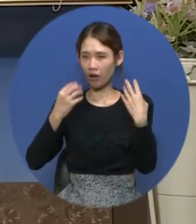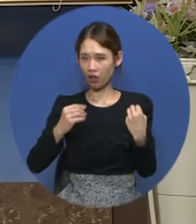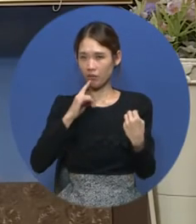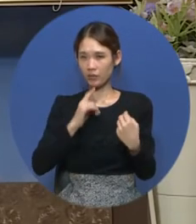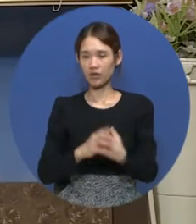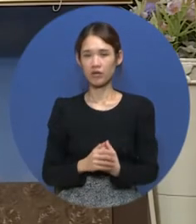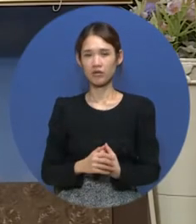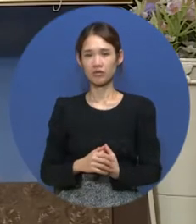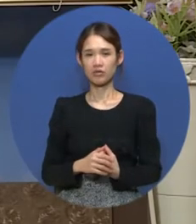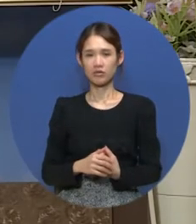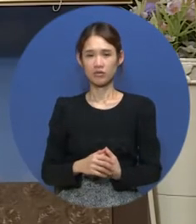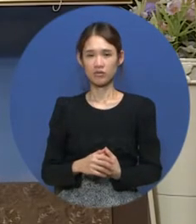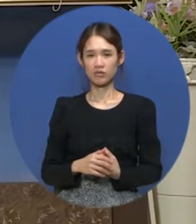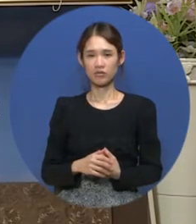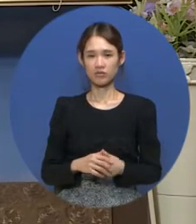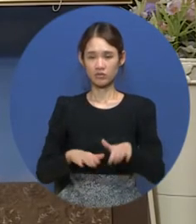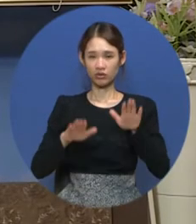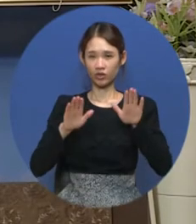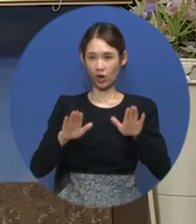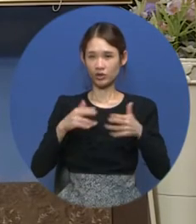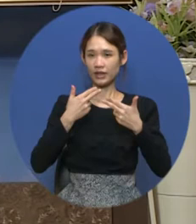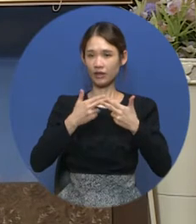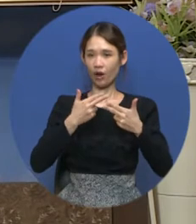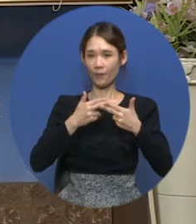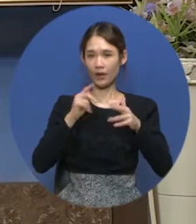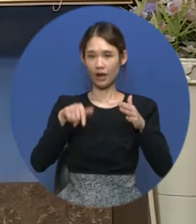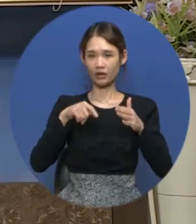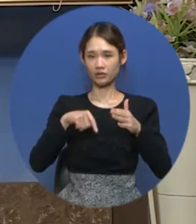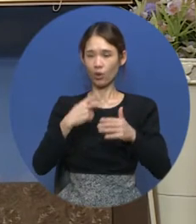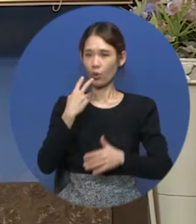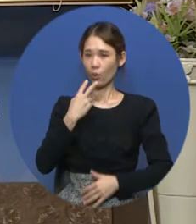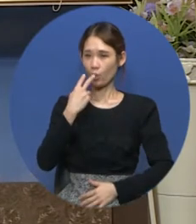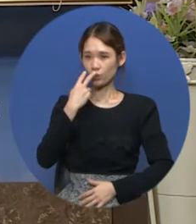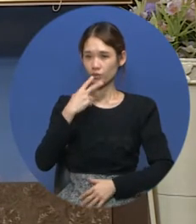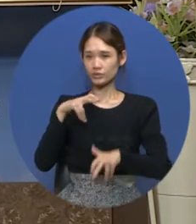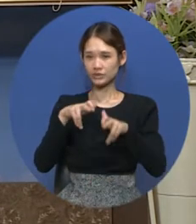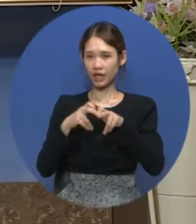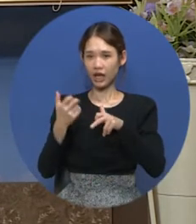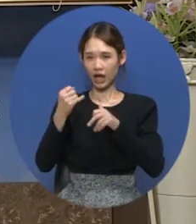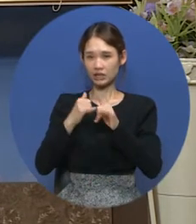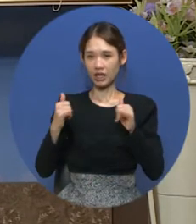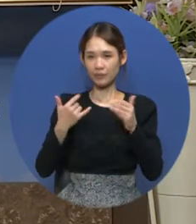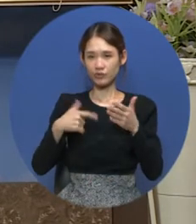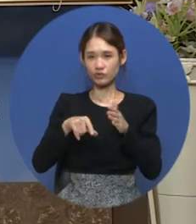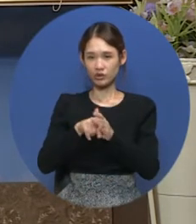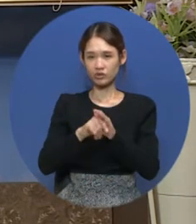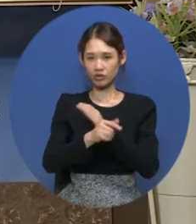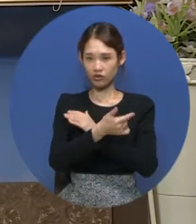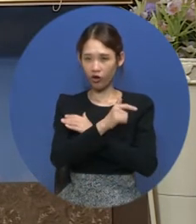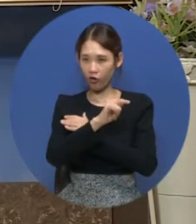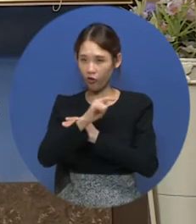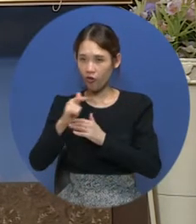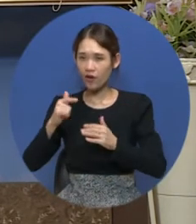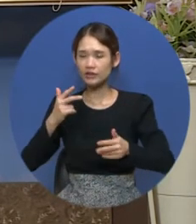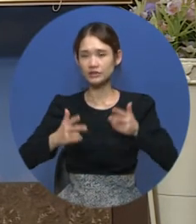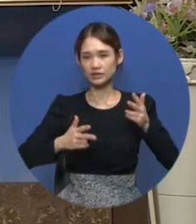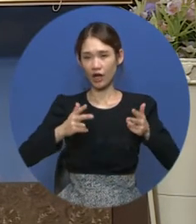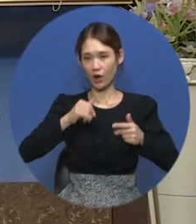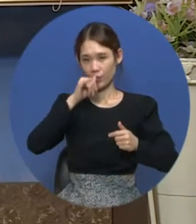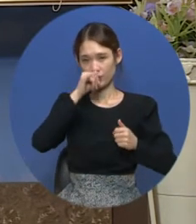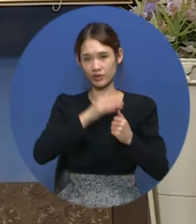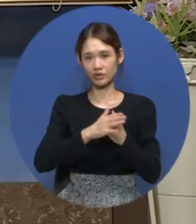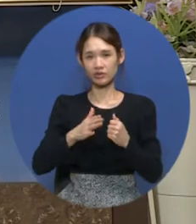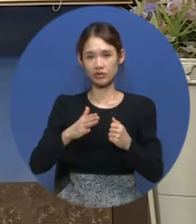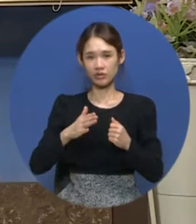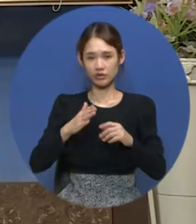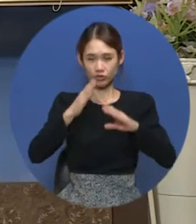근데 2 현재 협회에서 또 호흡기 장애인들을 위해서 다양한 여러 사업들을 해오고 계신데요 사업들 중에서 좀